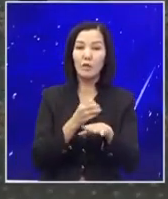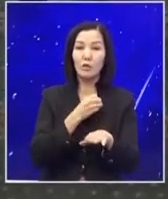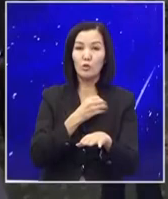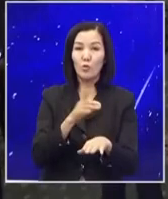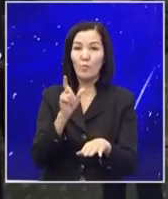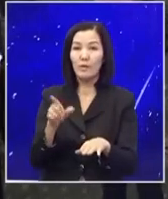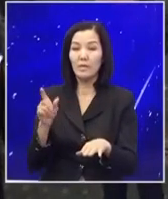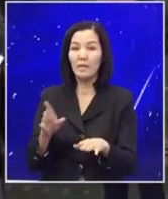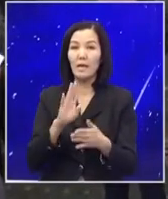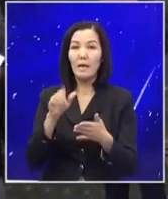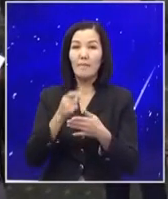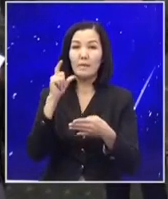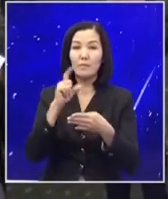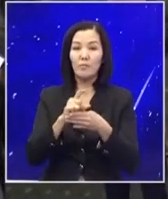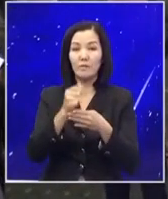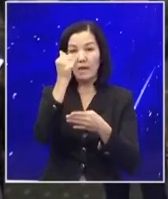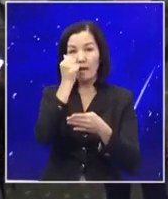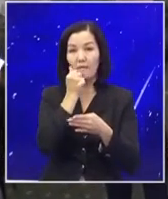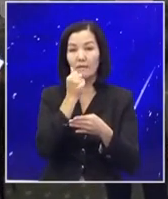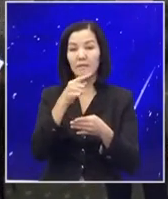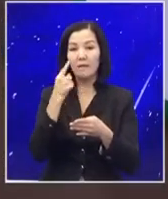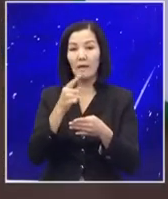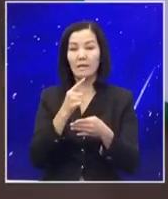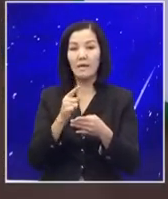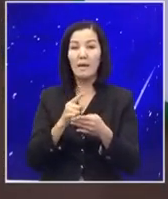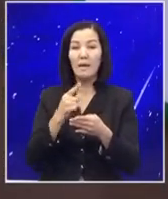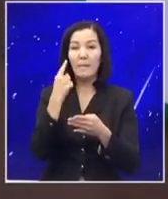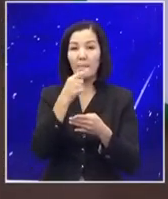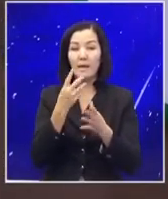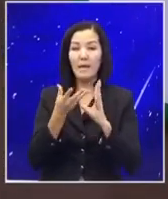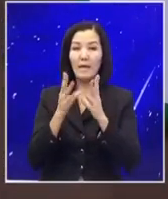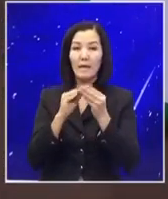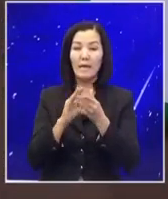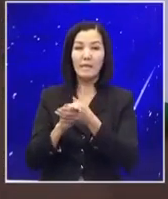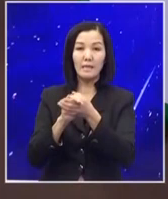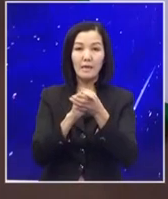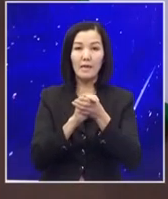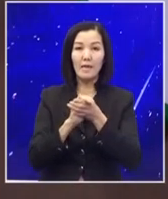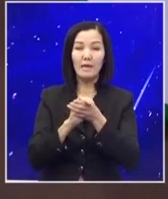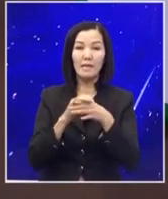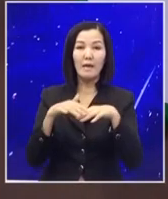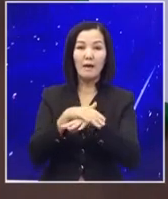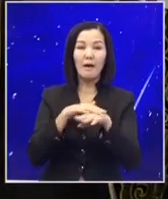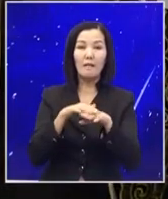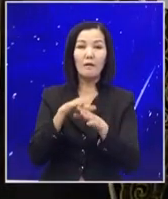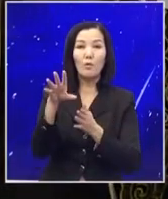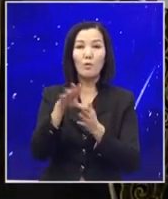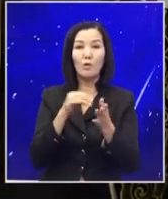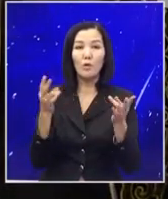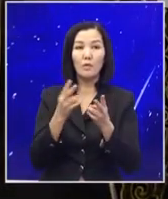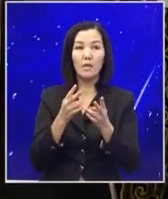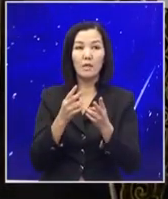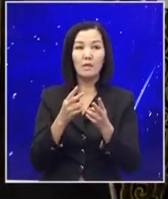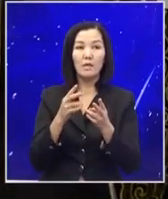жандарға бас мүфти алғысын айтты. Жетісулықтардың бірлік пен тынымды тірліктерін көпке үлгі етті. Пәтер